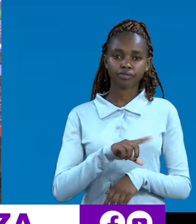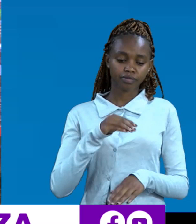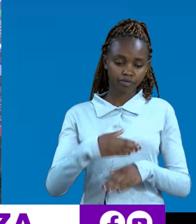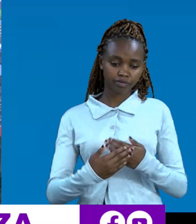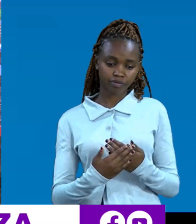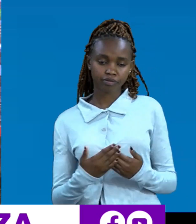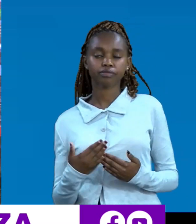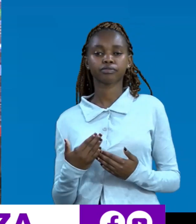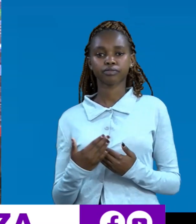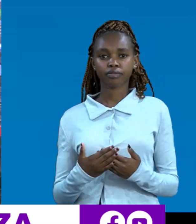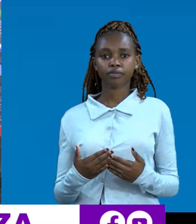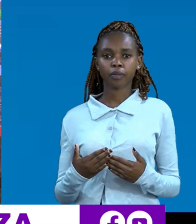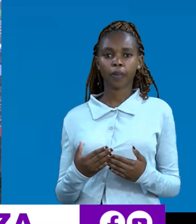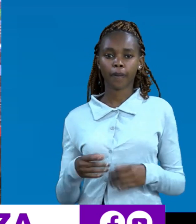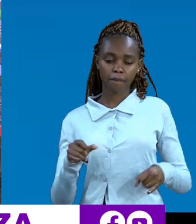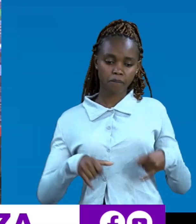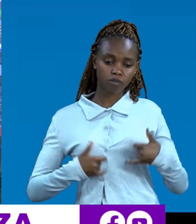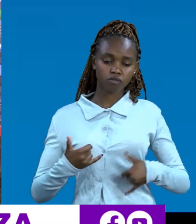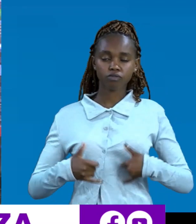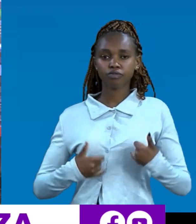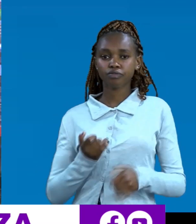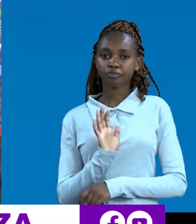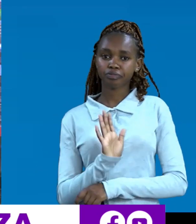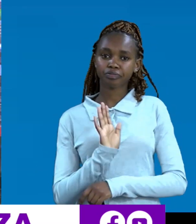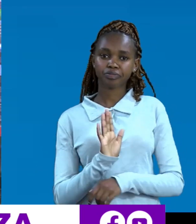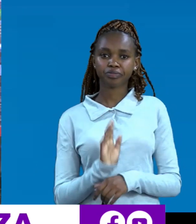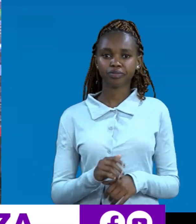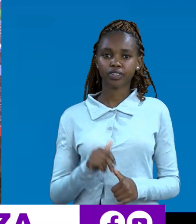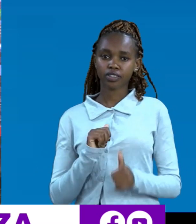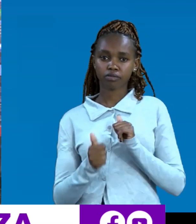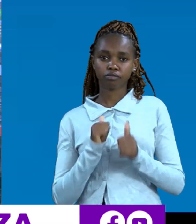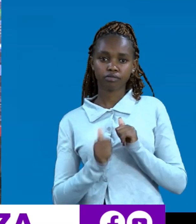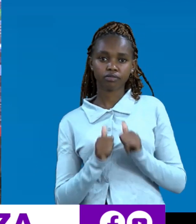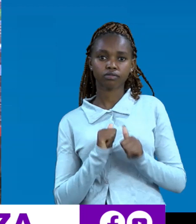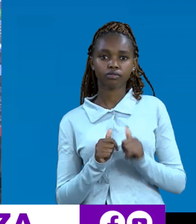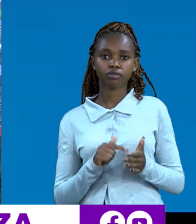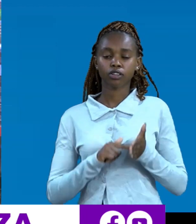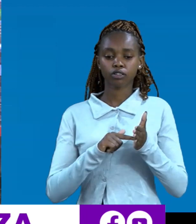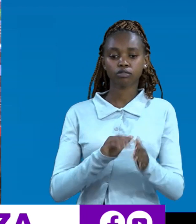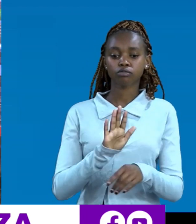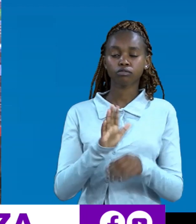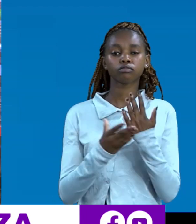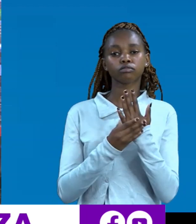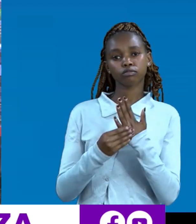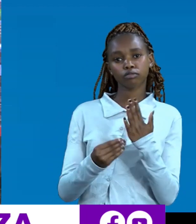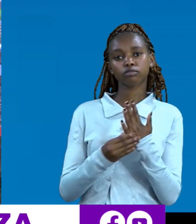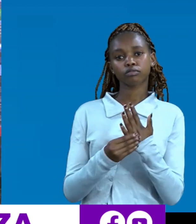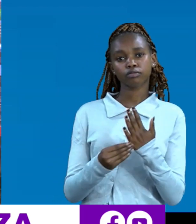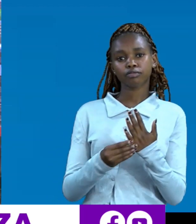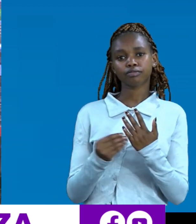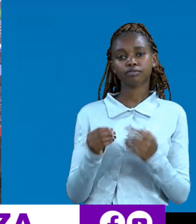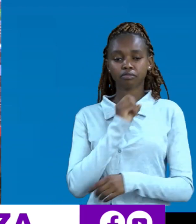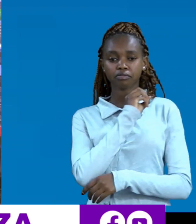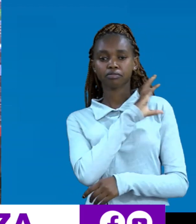inafaa. Mm. Mwende mjibambe. Nini, fun games, sports, go show your skills. Usiwe kidogo, mm-hmm.